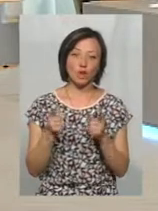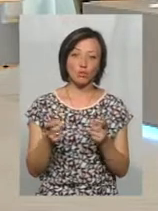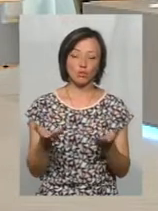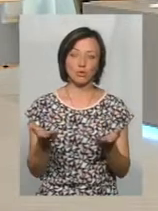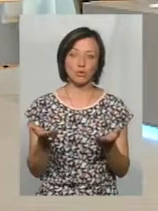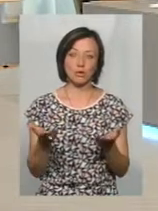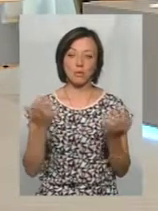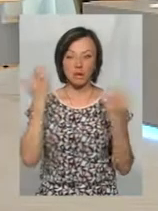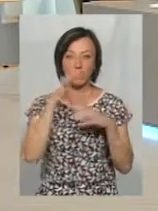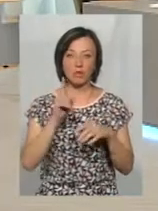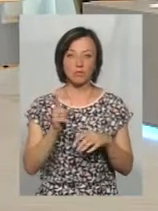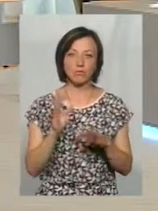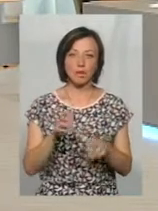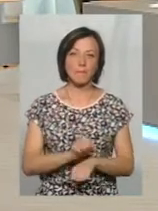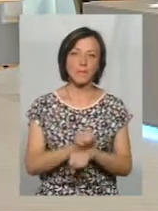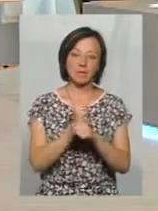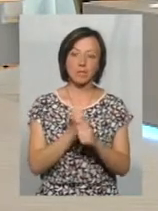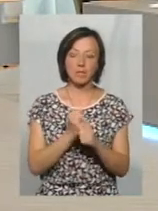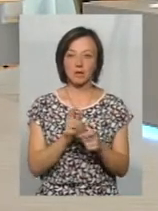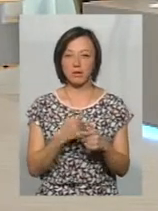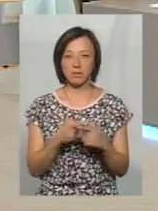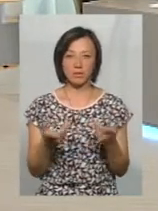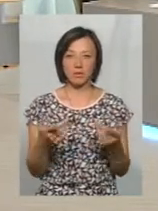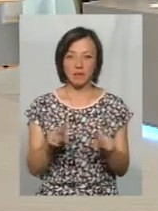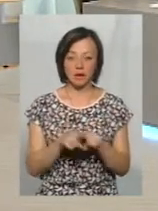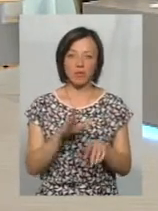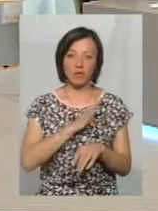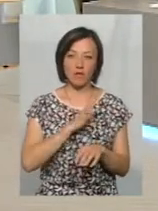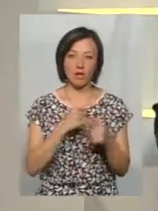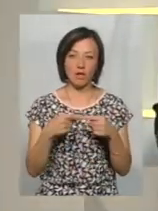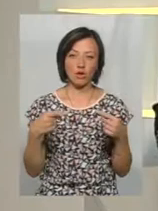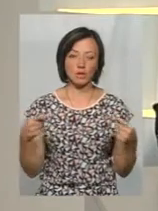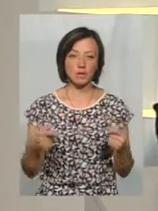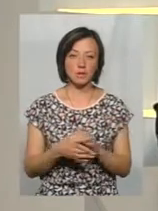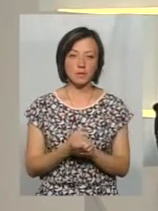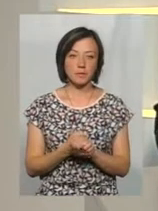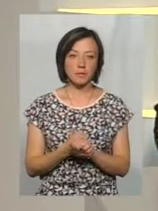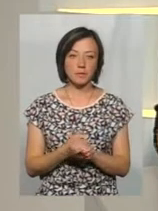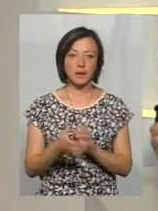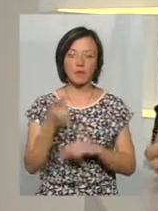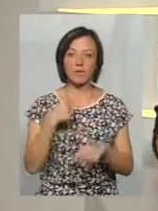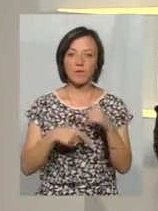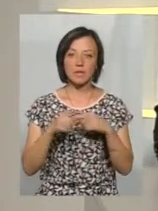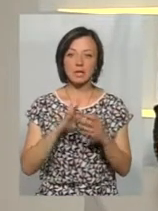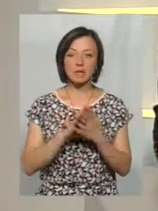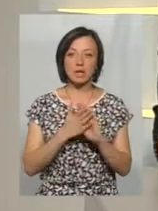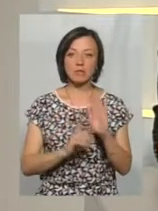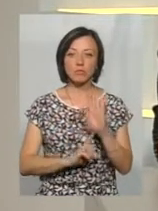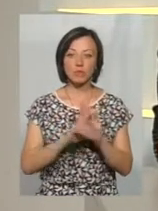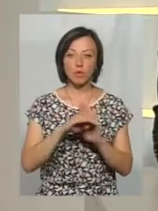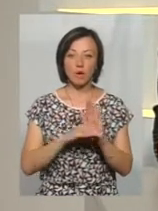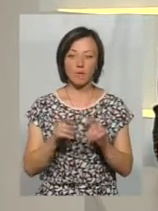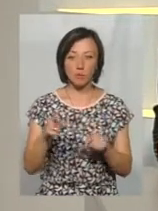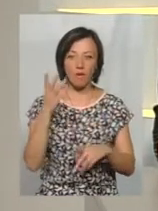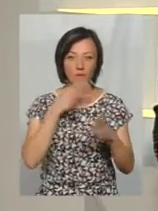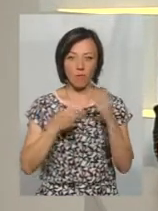тобто, прикриваючись тим, що будемо мітинг робити чи не будемо, то такі теж бували речі. От ви повернулись до ситуації, про яку ми на початку програми говорили. У цьому